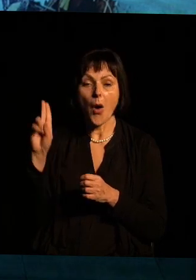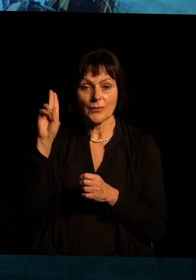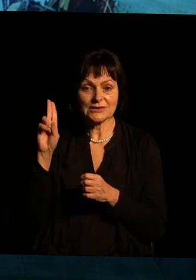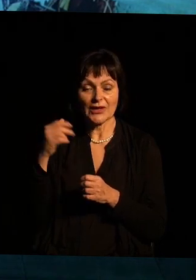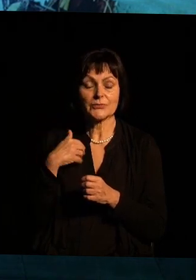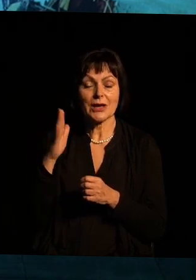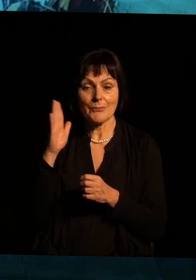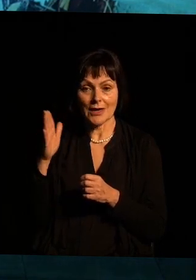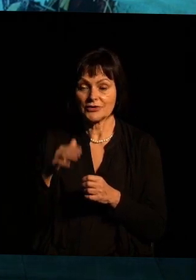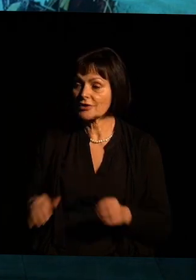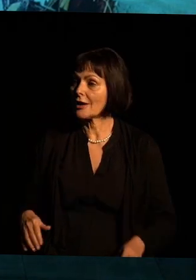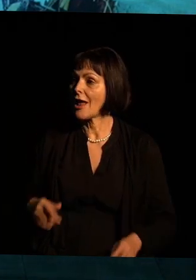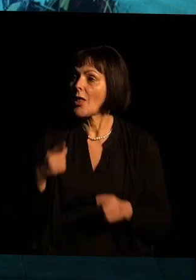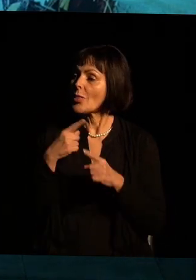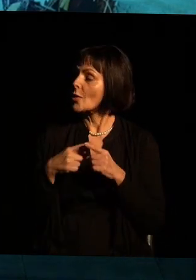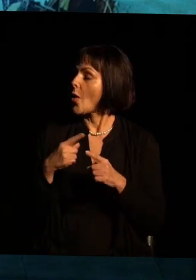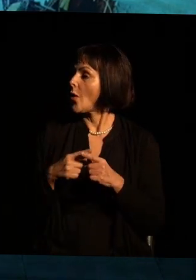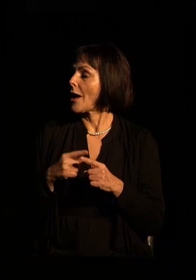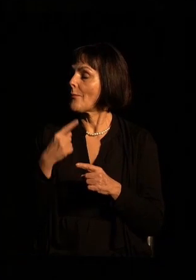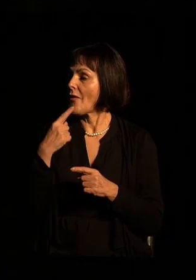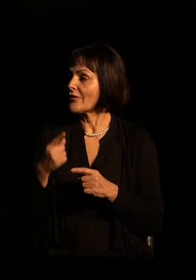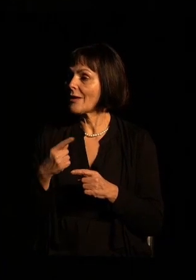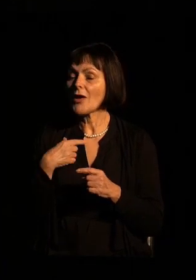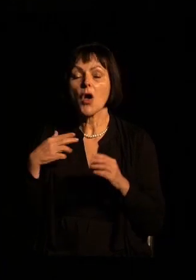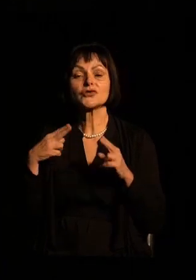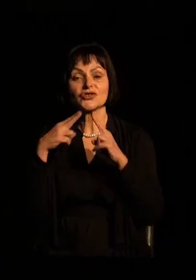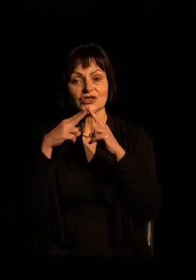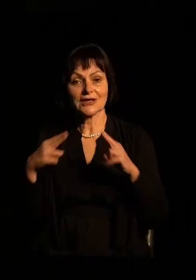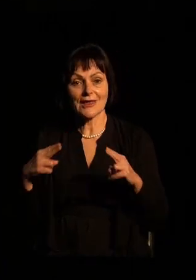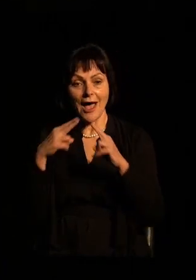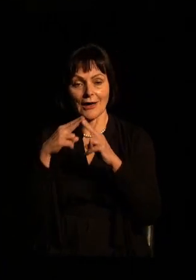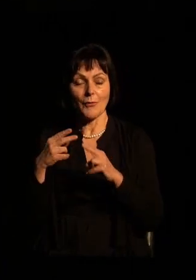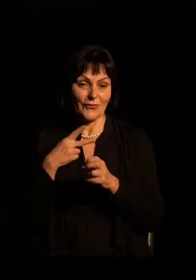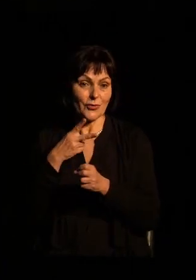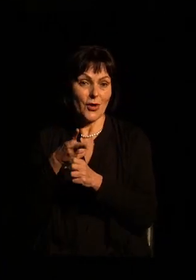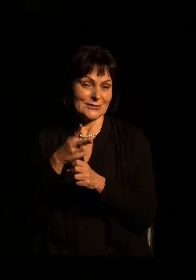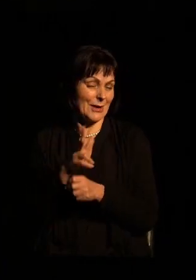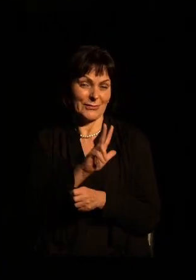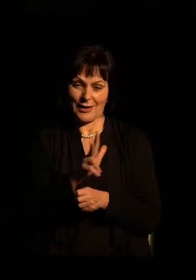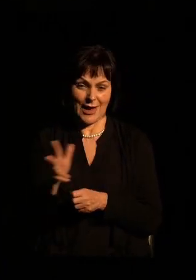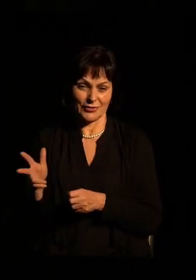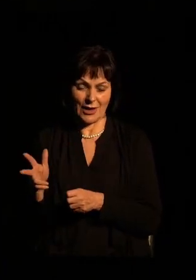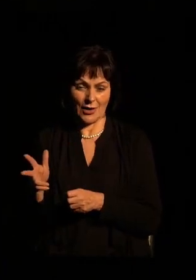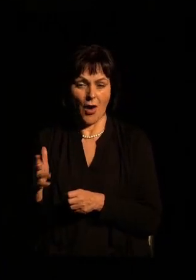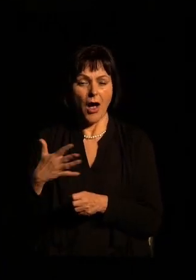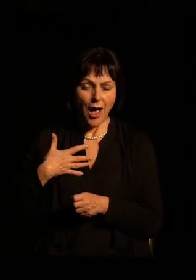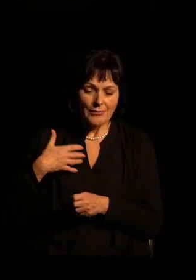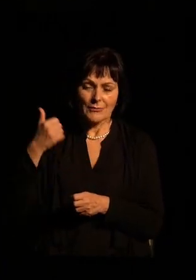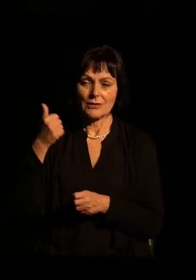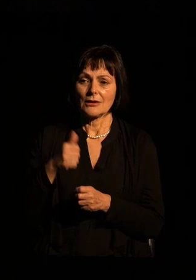obiecywaliśmy, że będzie tak, że troszeczkę powiemy o szczytach, które są no, niejako dostępne prawie dla każdego takiego